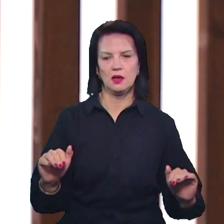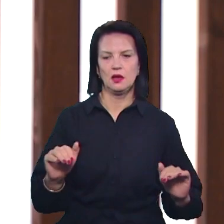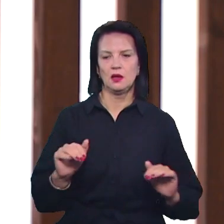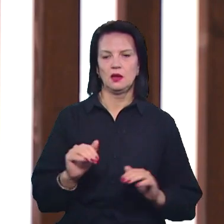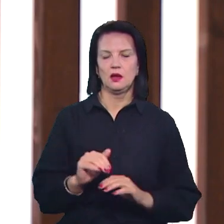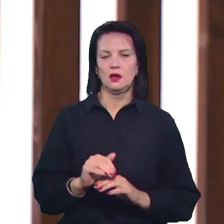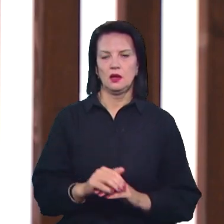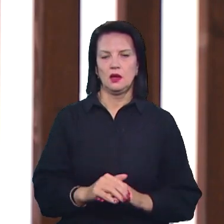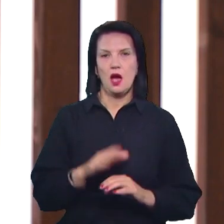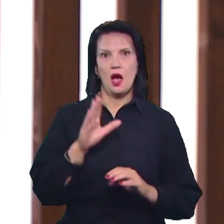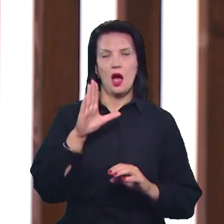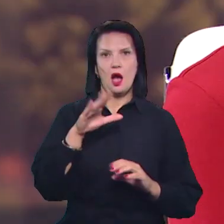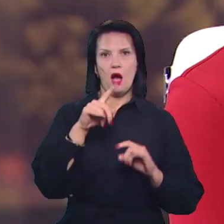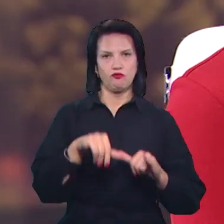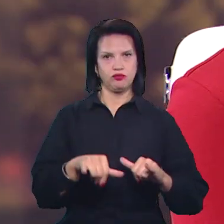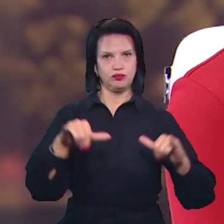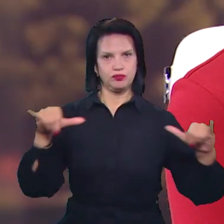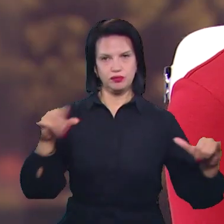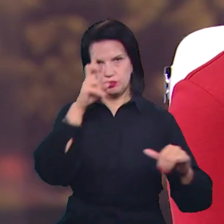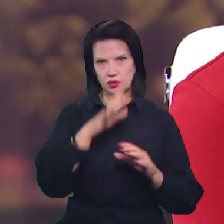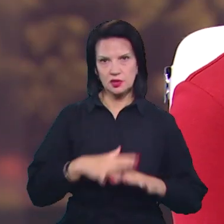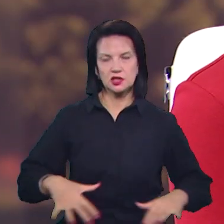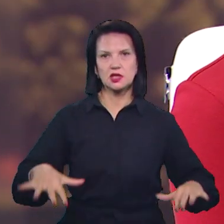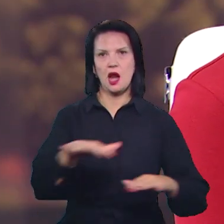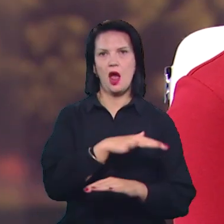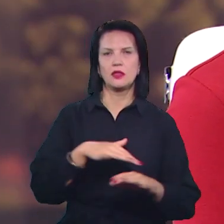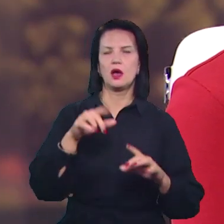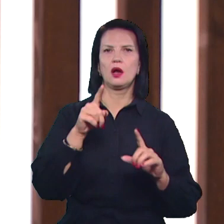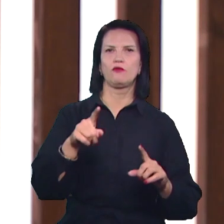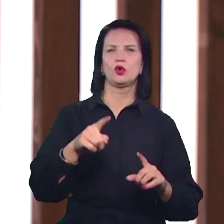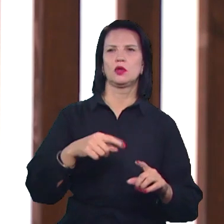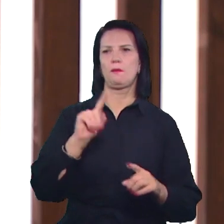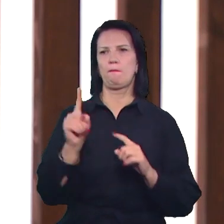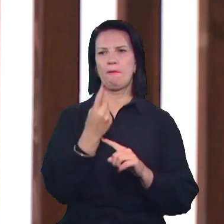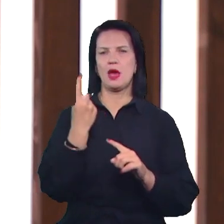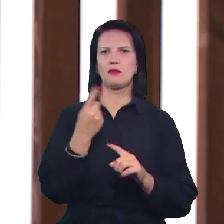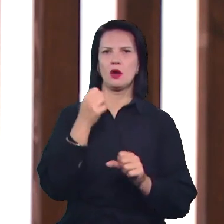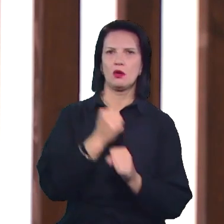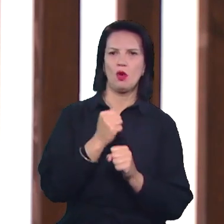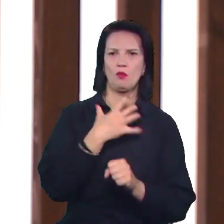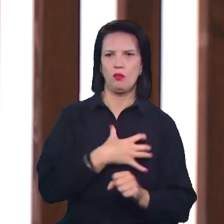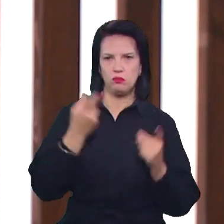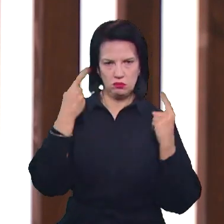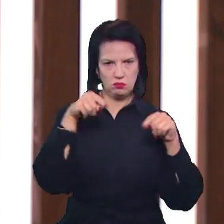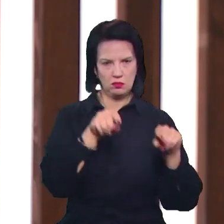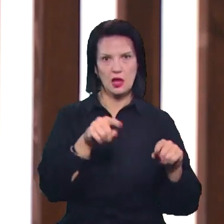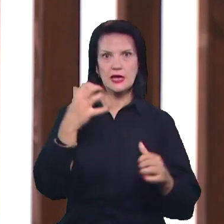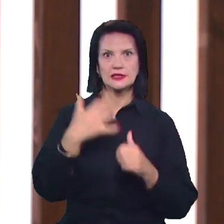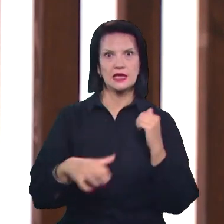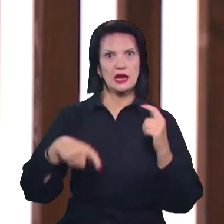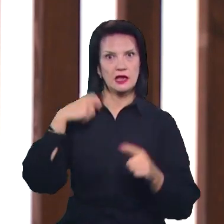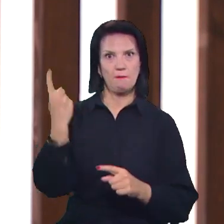А в розвинених странах будують кар'єру, тому так зволікають? Будують кар'єру, і якщо середній вік першонароджуваних в